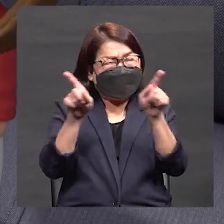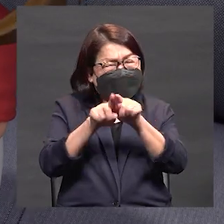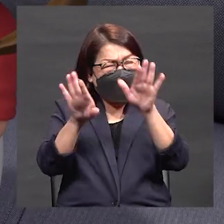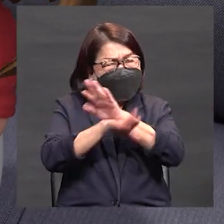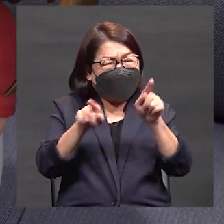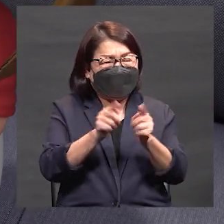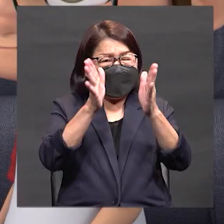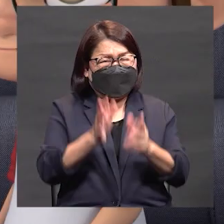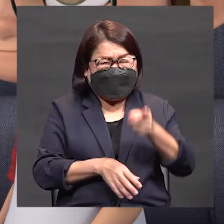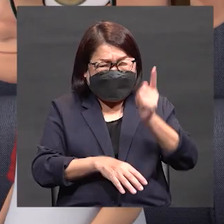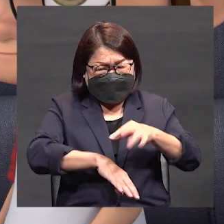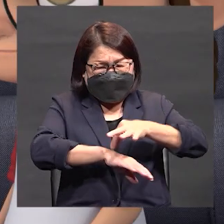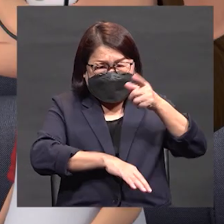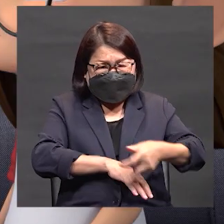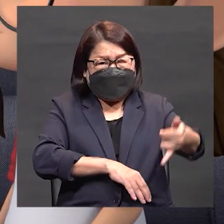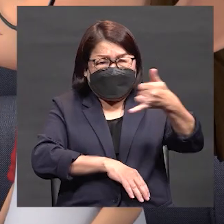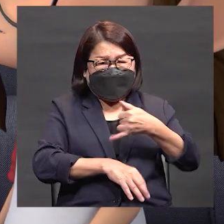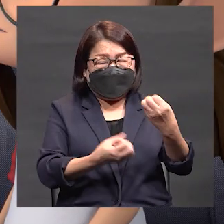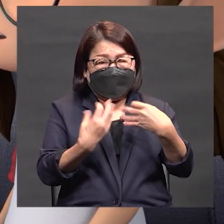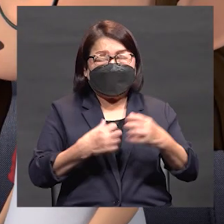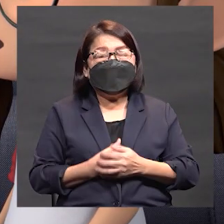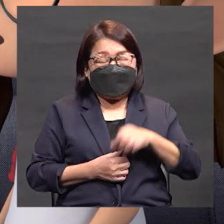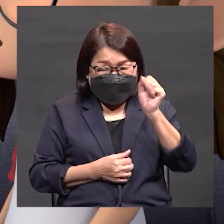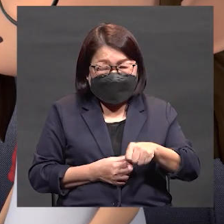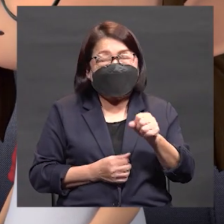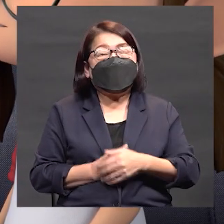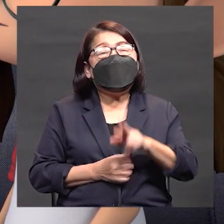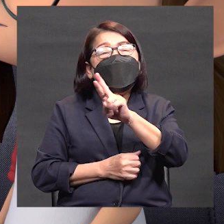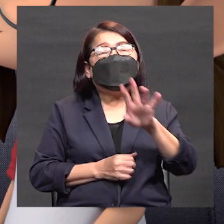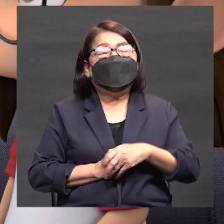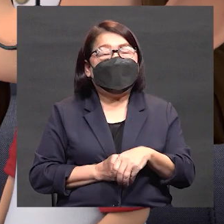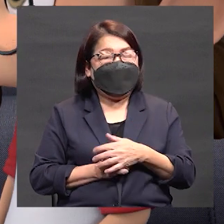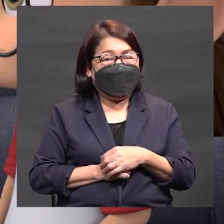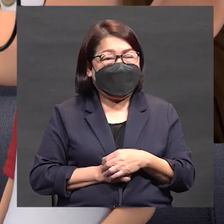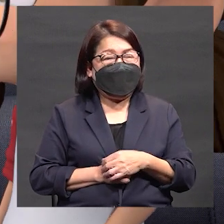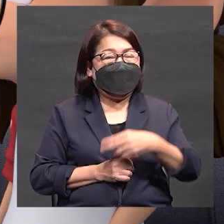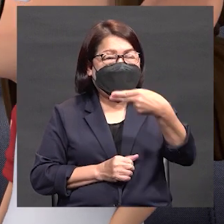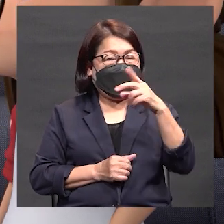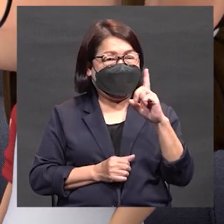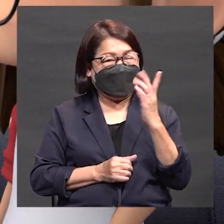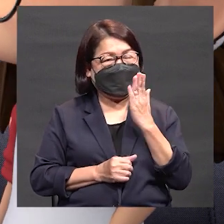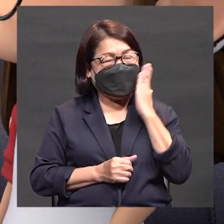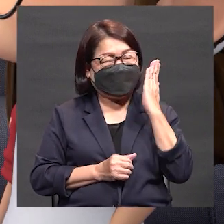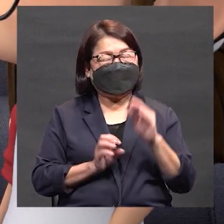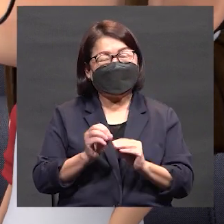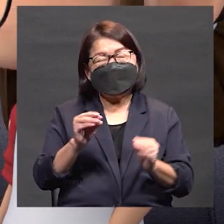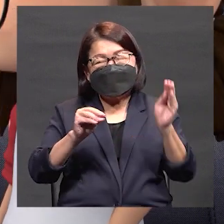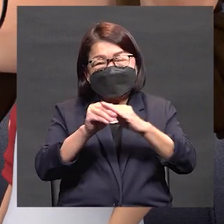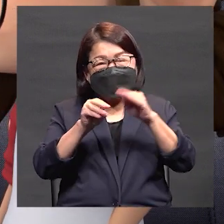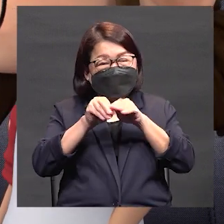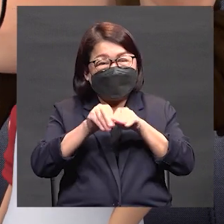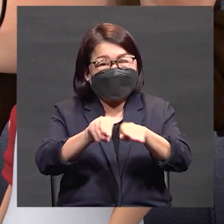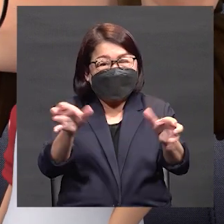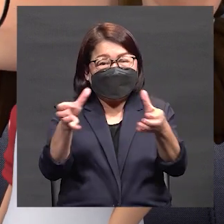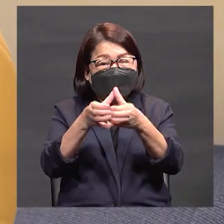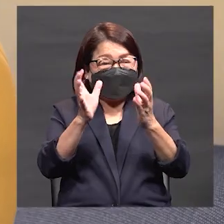นที่บ้านเลยนะครับ ใช่ก็เพราะเป็นระบบ HD น่ะแล้วก็เพิ่มช่องทางการเผยแพร่สัญญาณและขยายกลุ่มผู้เ